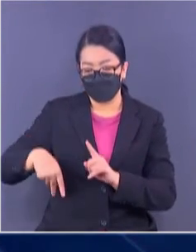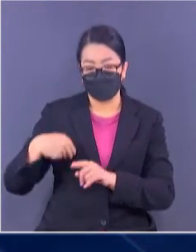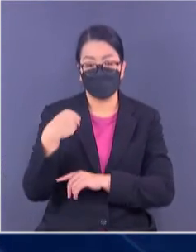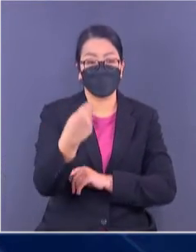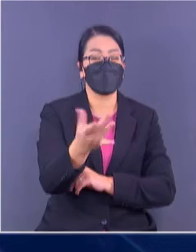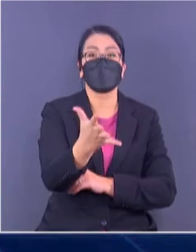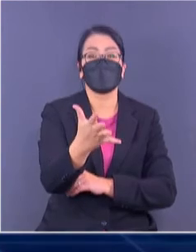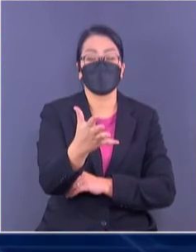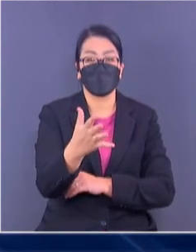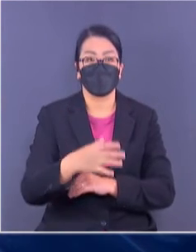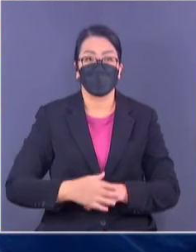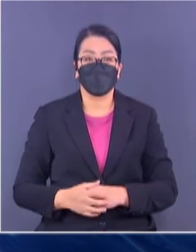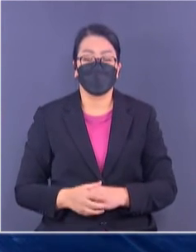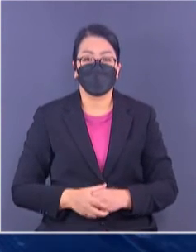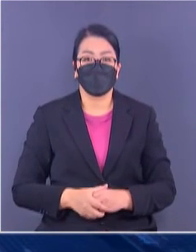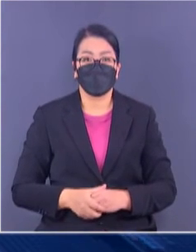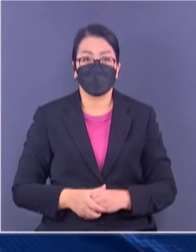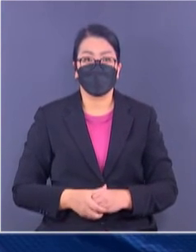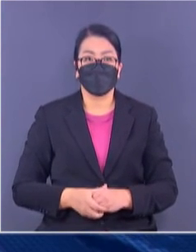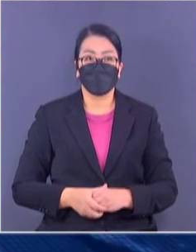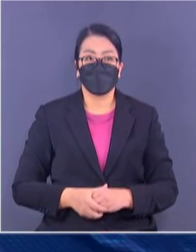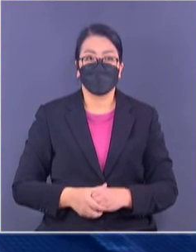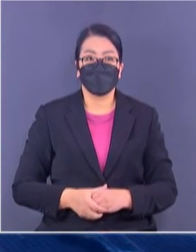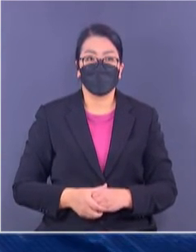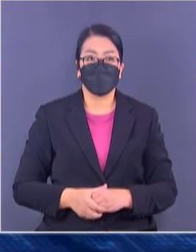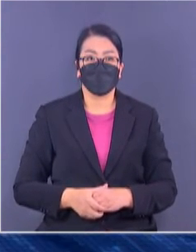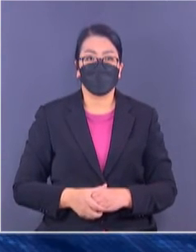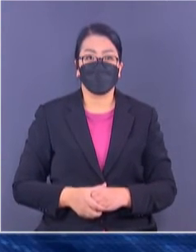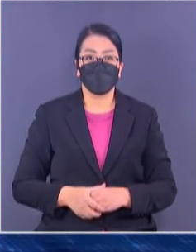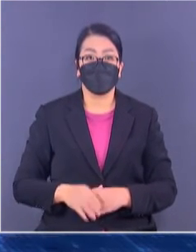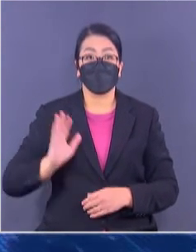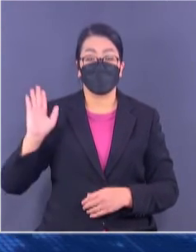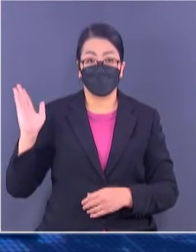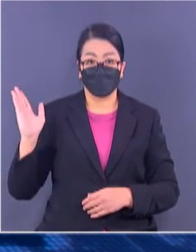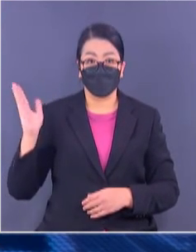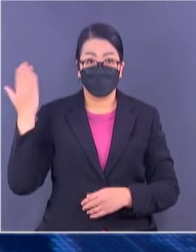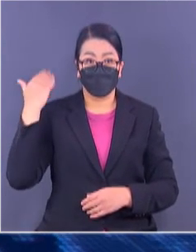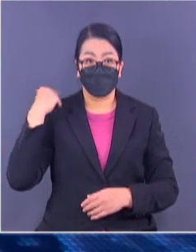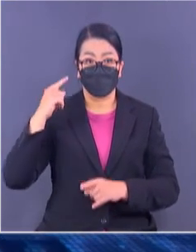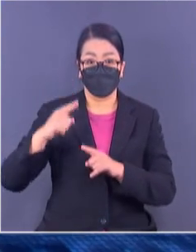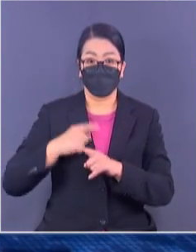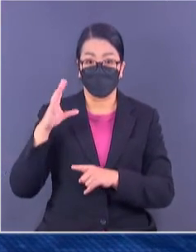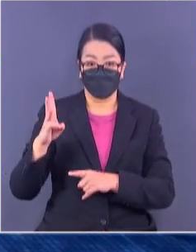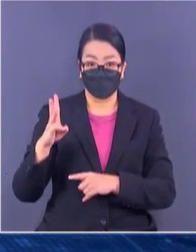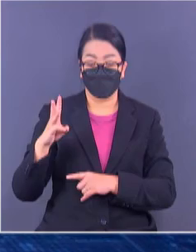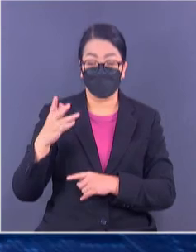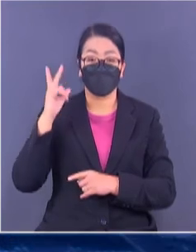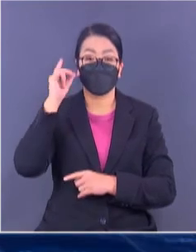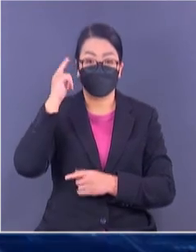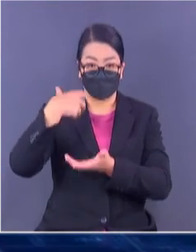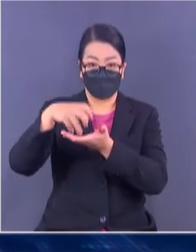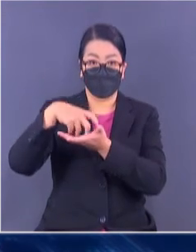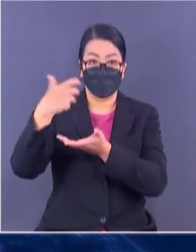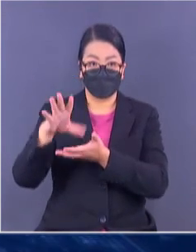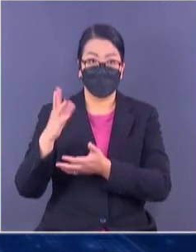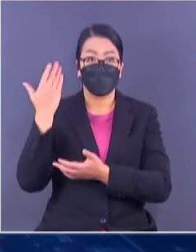จังหวะที่รอของก็หนีไปฮะ ภาพด้านขวาเนี่ยเราก็อ่านข่าวไปเมื่อช่วงปลายเดือนมิถุนายนที่ผ่านมาเนี่ยครับร้าน